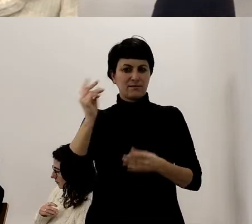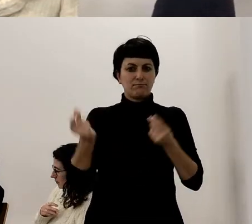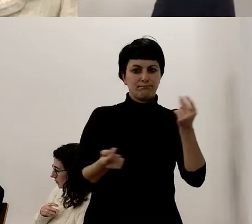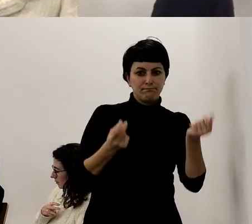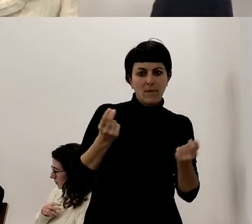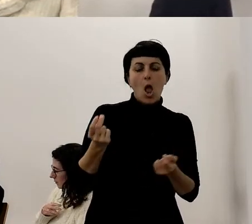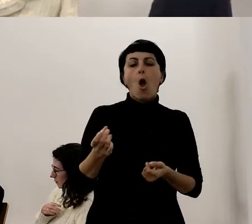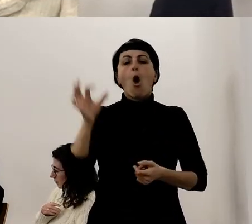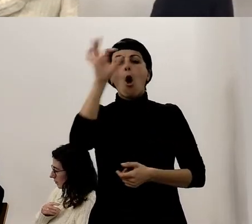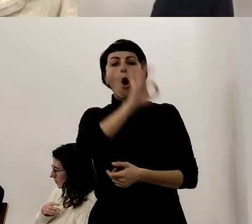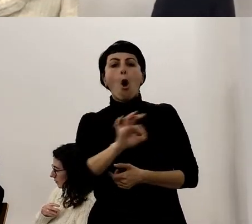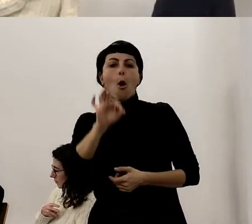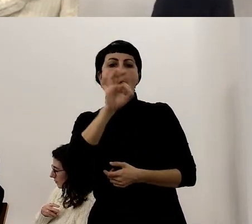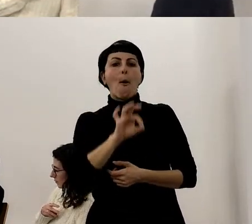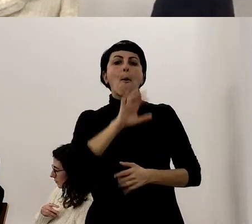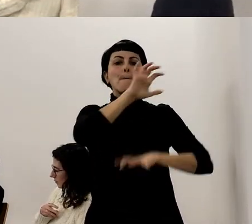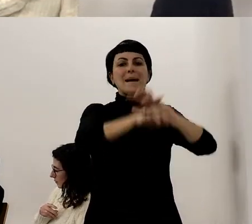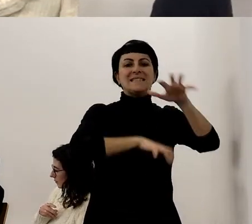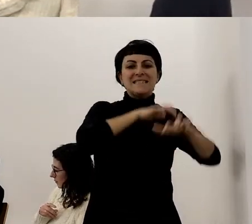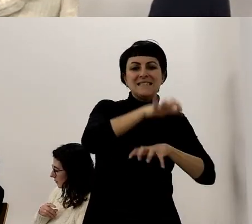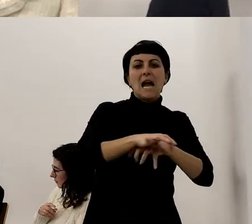del bestiari, la sardana...